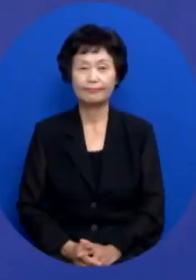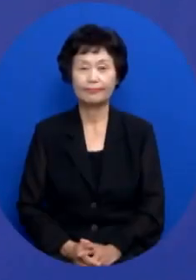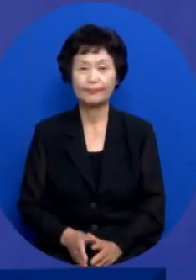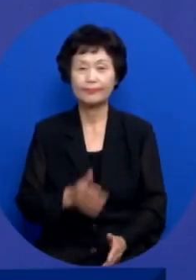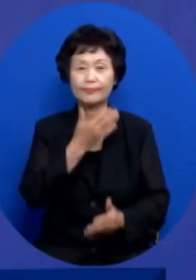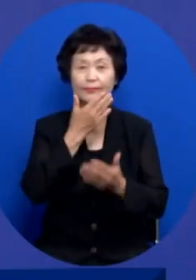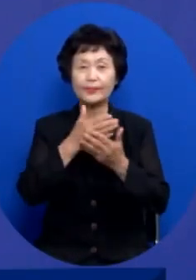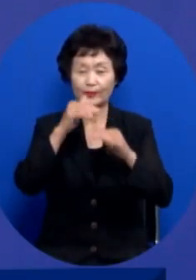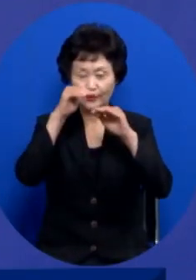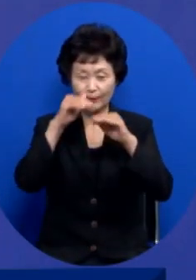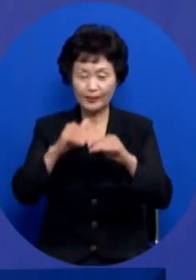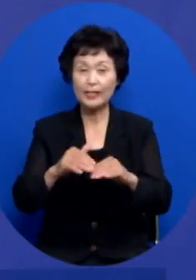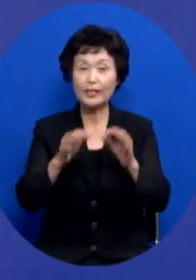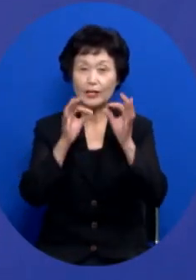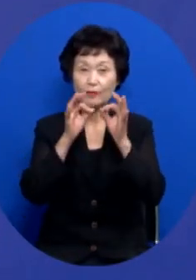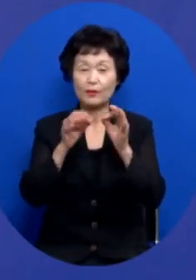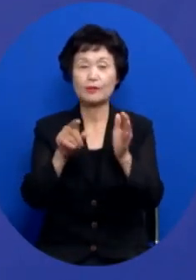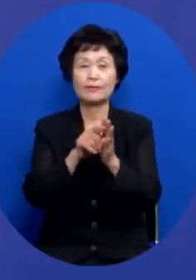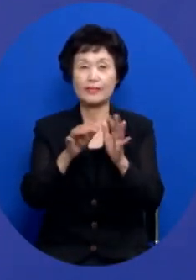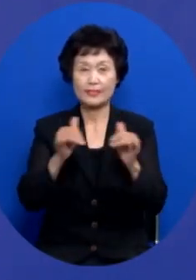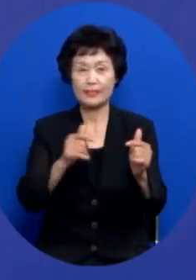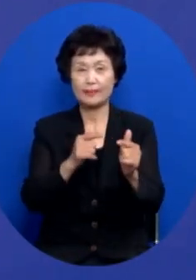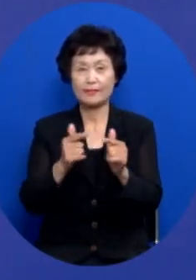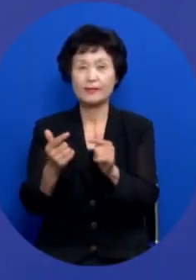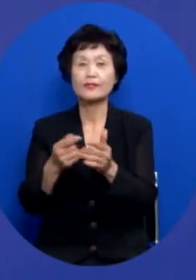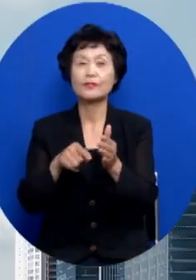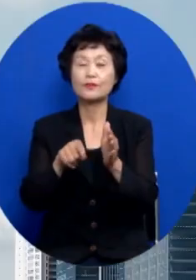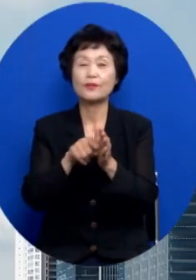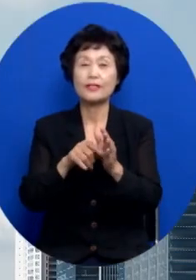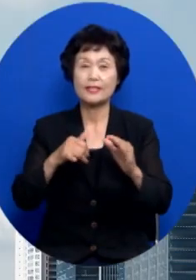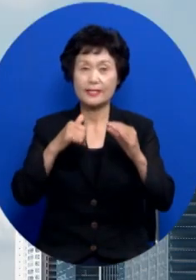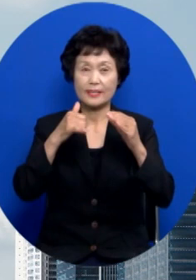주요 이슈를 살펴보는 소셜브리핑, 크리스천을 위한 세상복입니다.